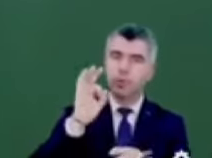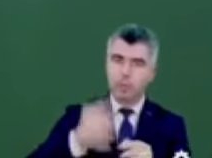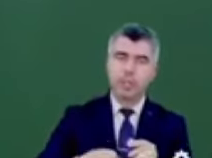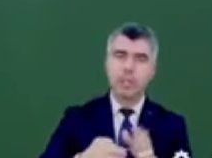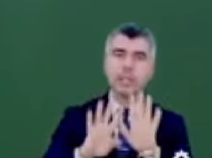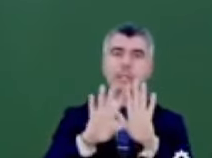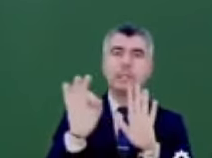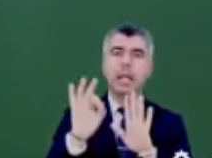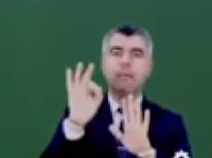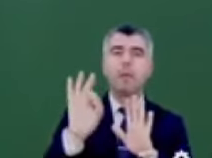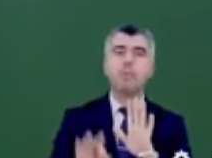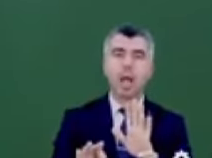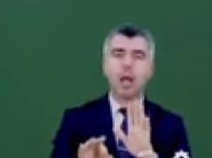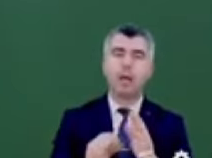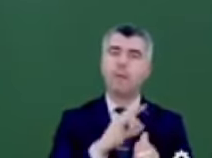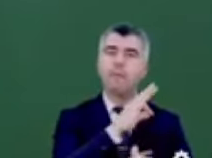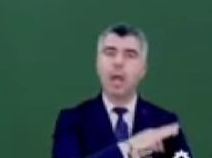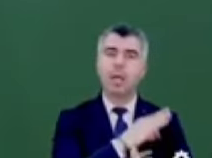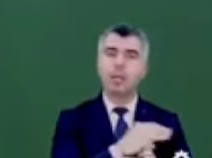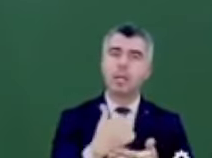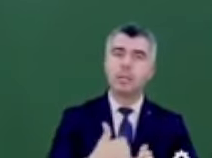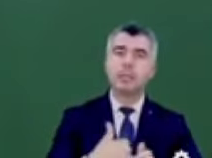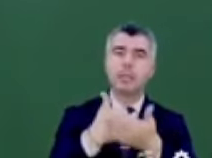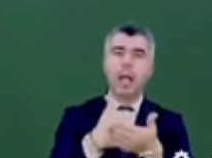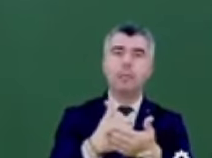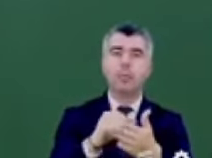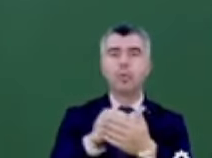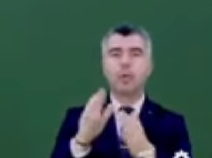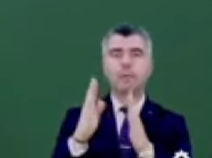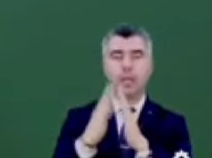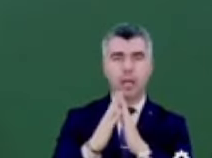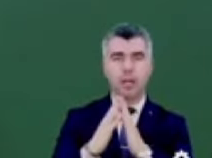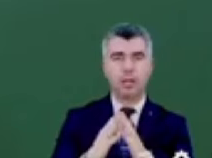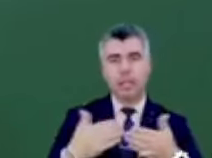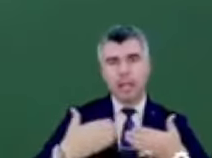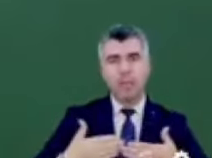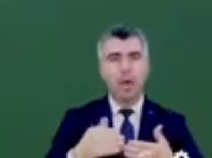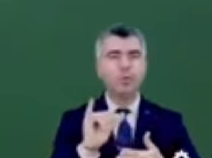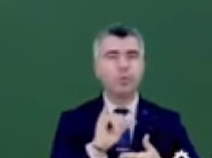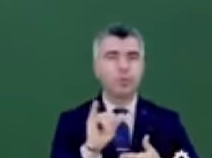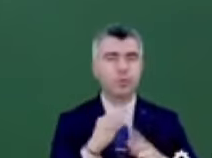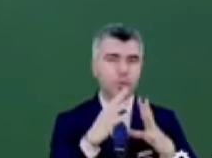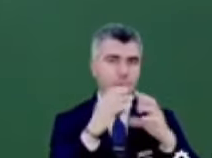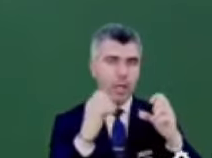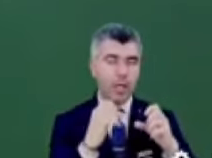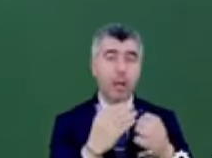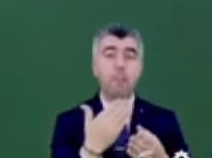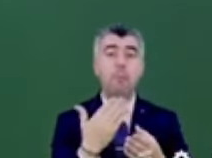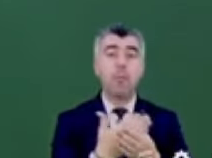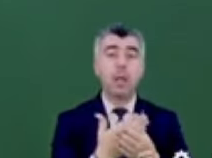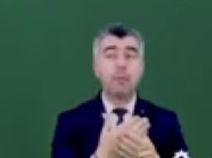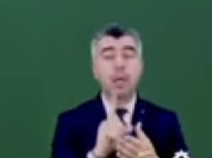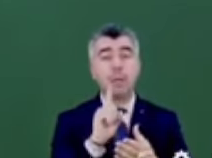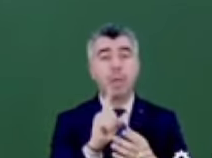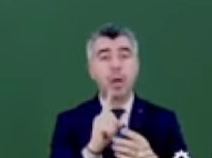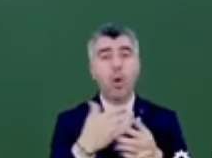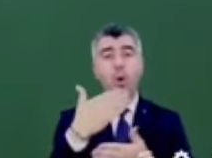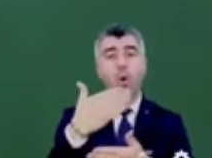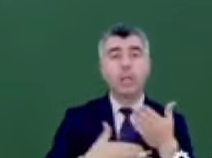يستحقون ان يستفيدوا من هذا الدعم شنو اللي واقع اما الملف مازال ماكمل اما